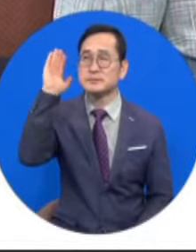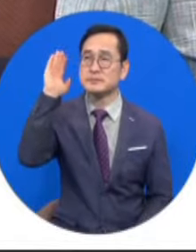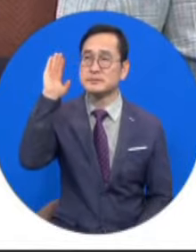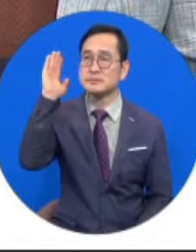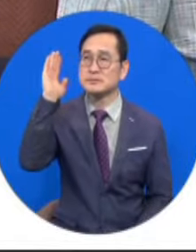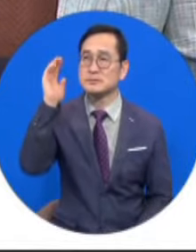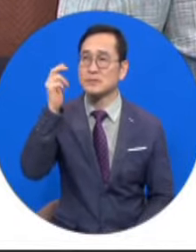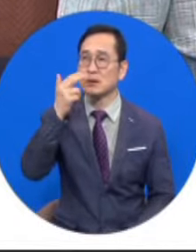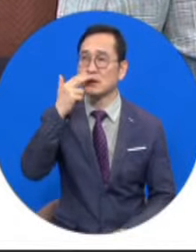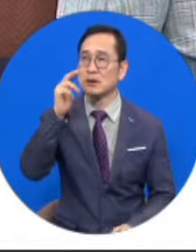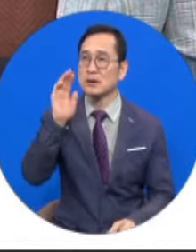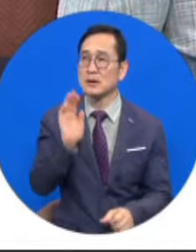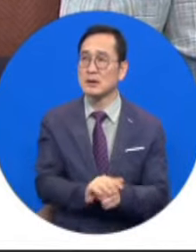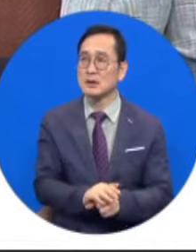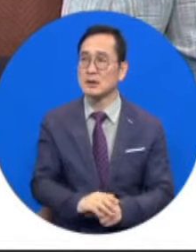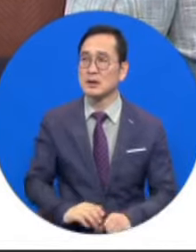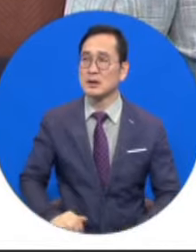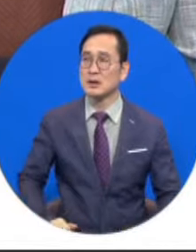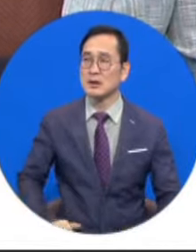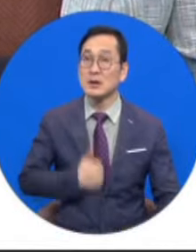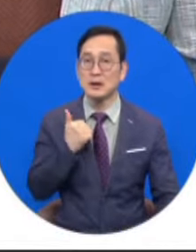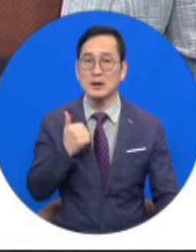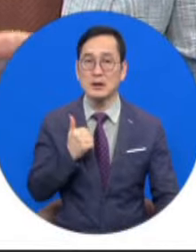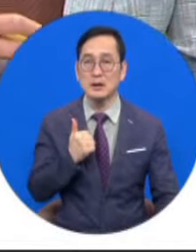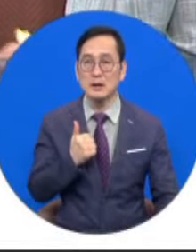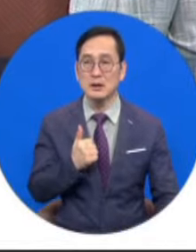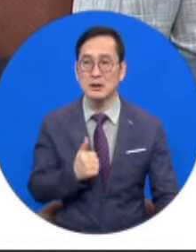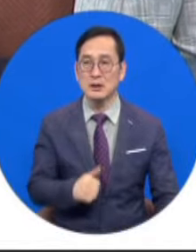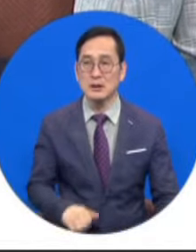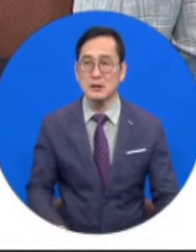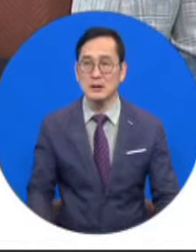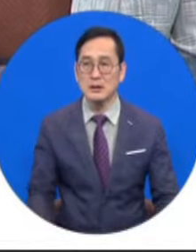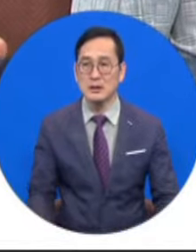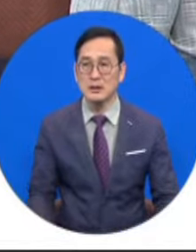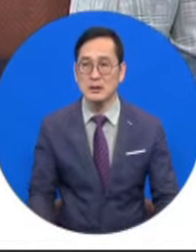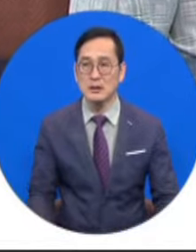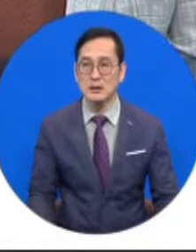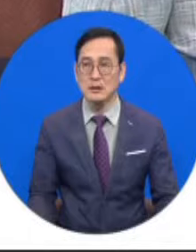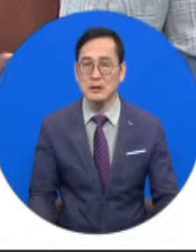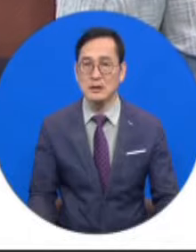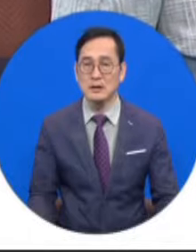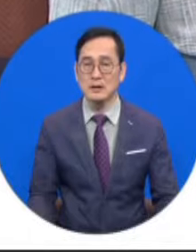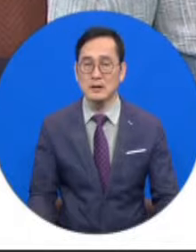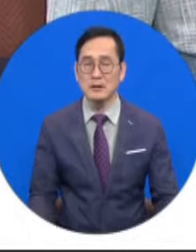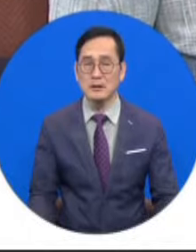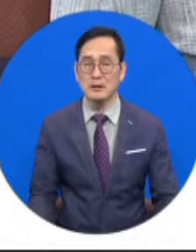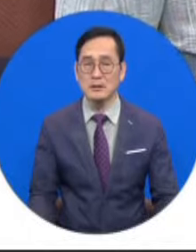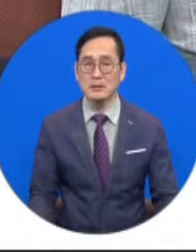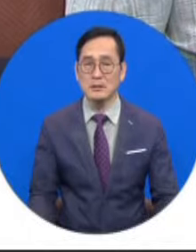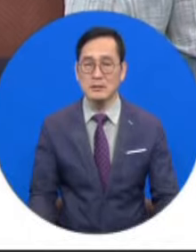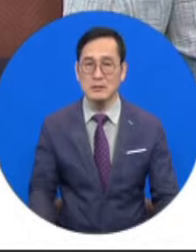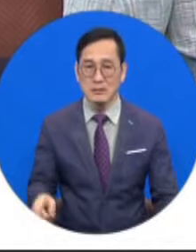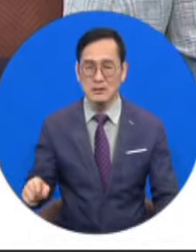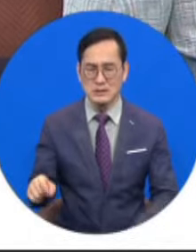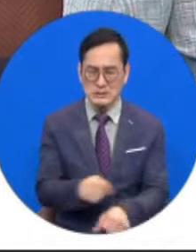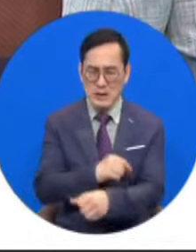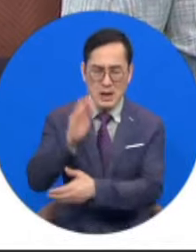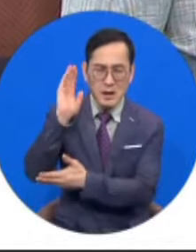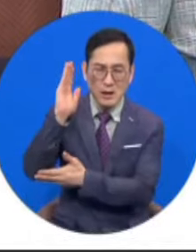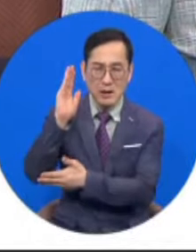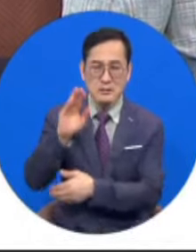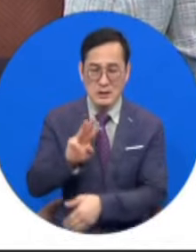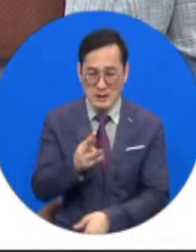거 아니겠습니까 더군다나 35만 원도 아까운데 이게 지금 뭐 한시간 짜리인데 두 시간 짜리인지 모르겠어요이 특강이